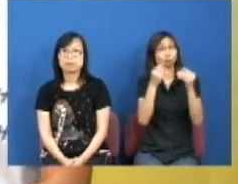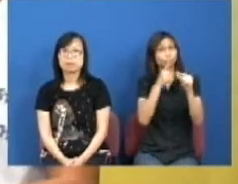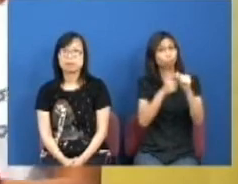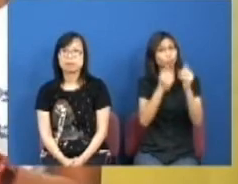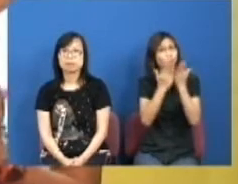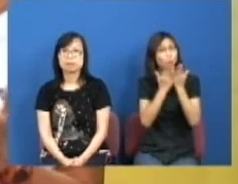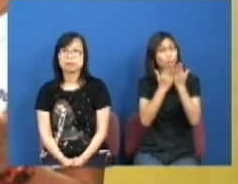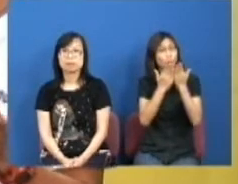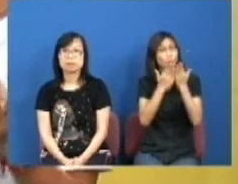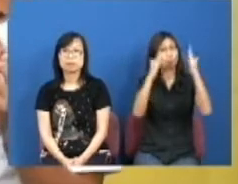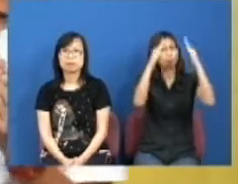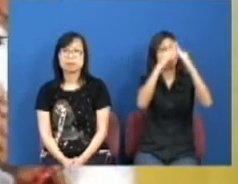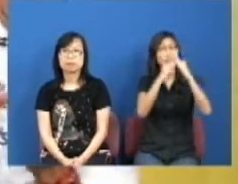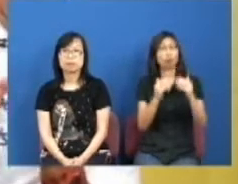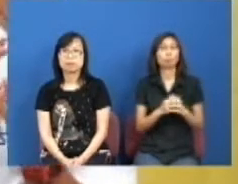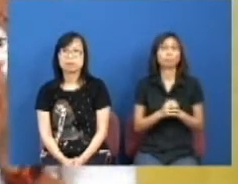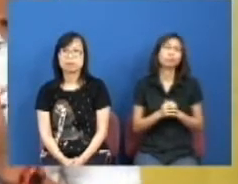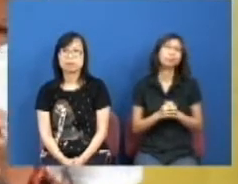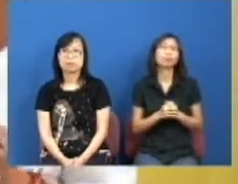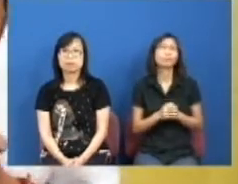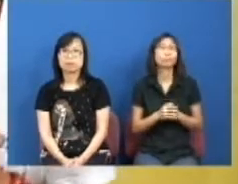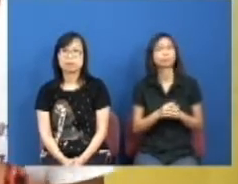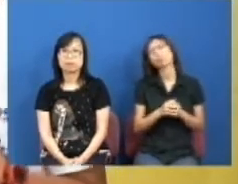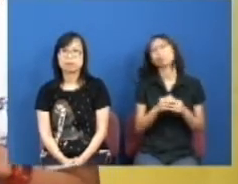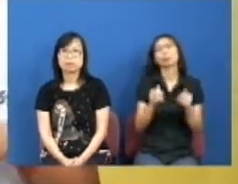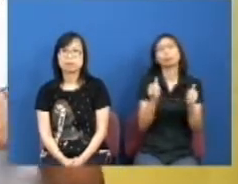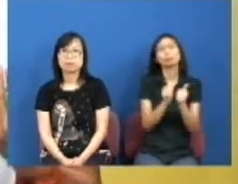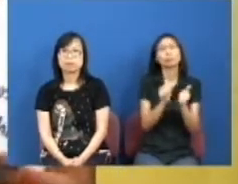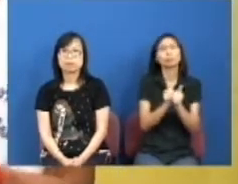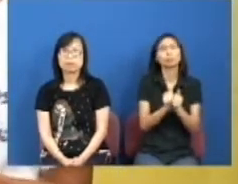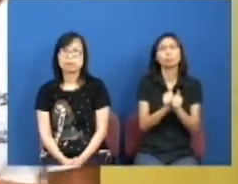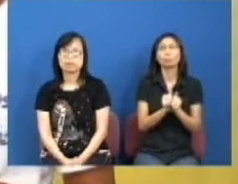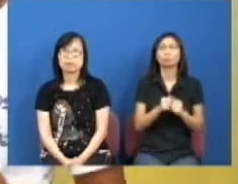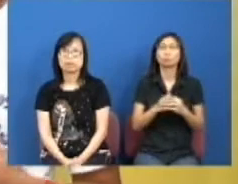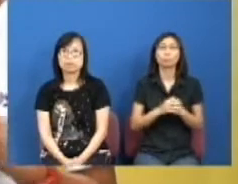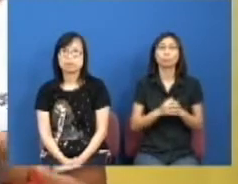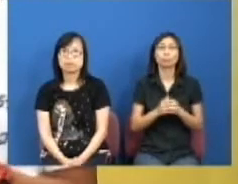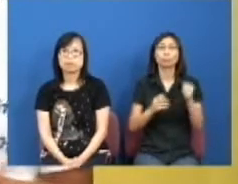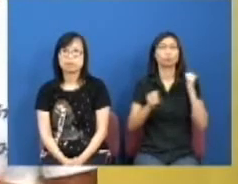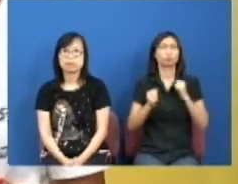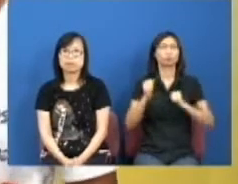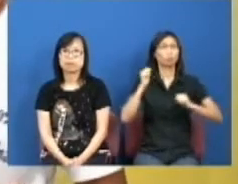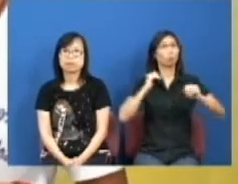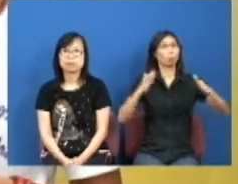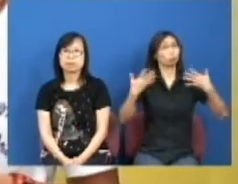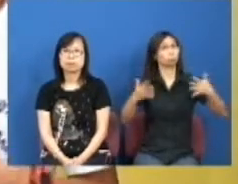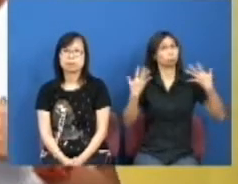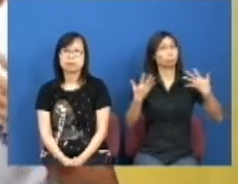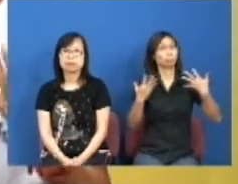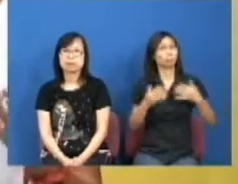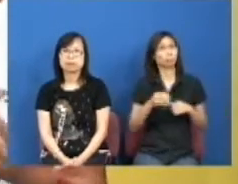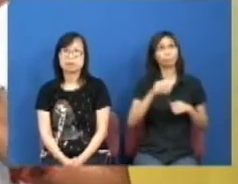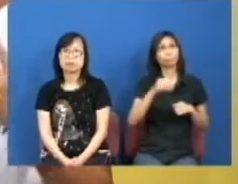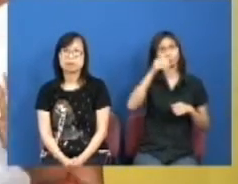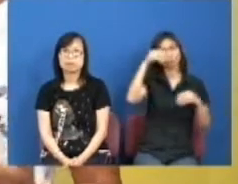同佢嘅拍檔，即係佢先生可以咁講，其實都幾活躍於一啲即係教育政策嘅評論，或者一啲